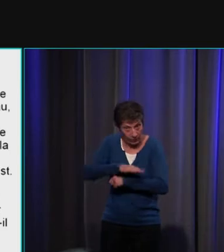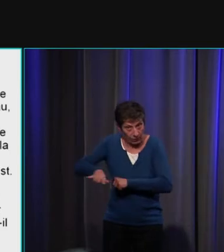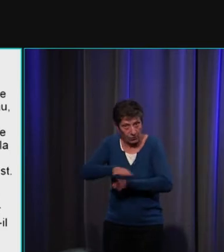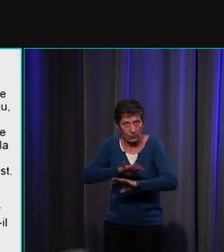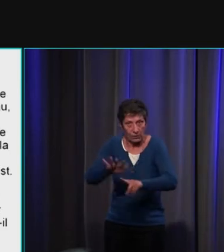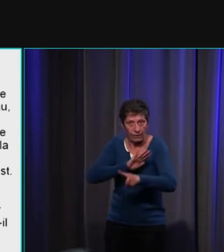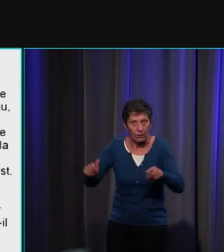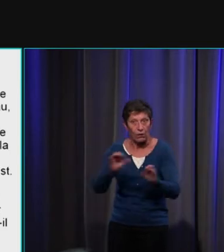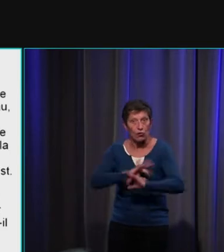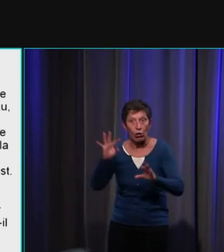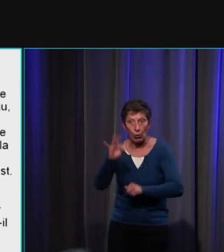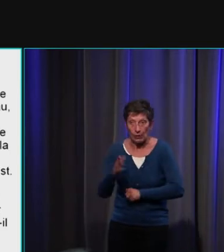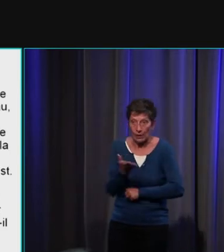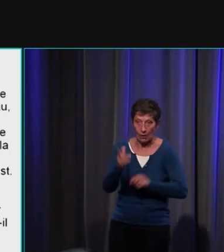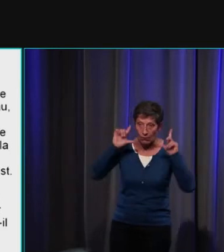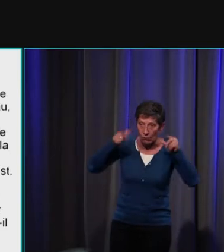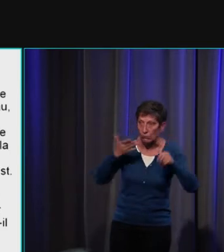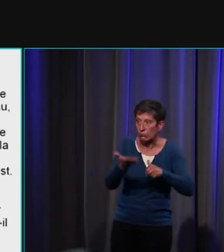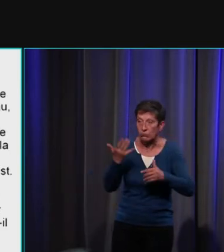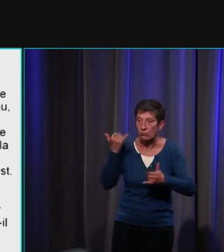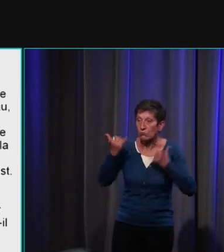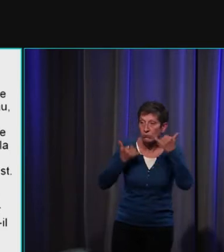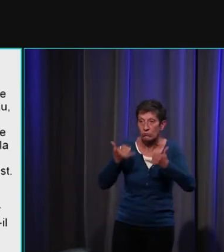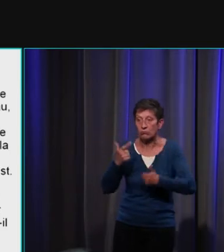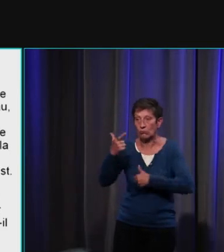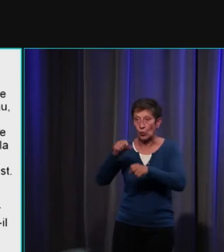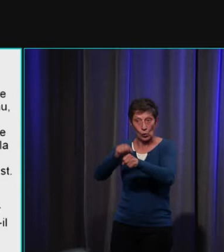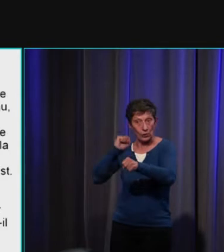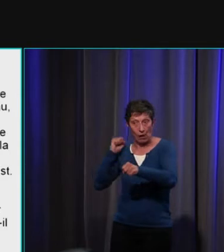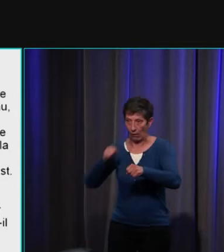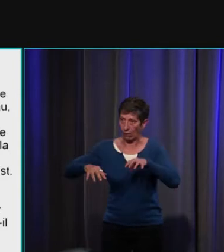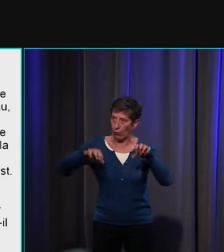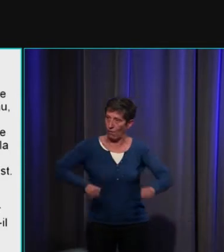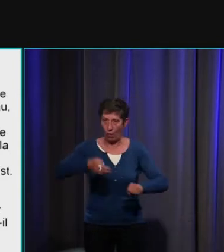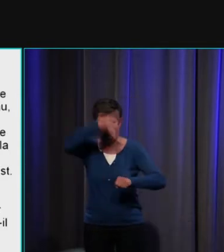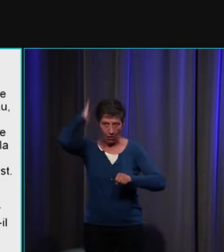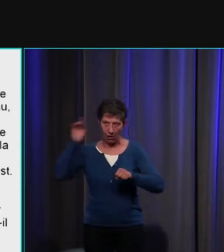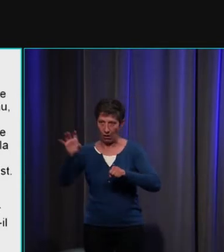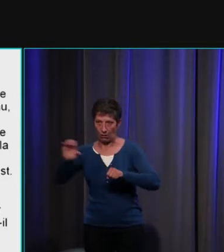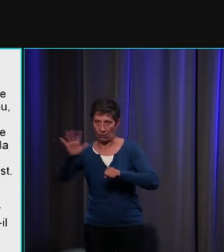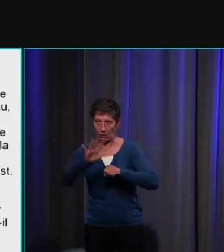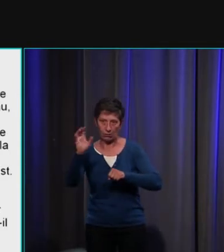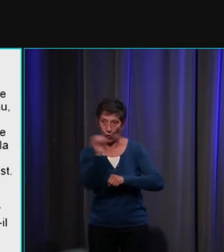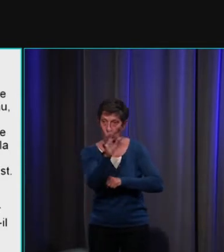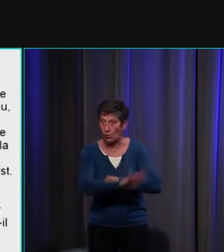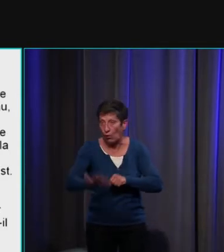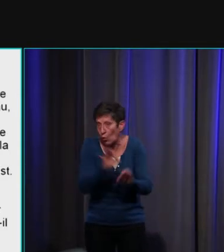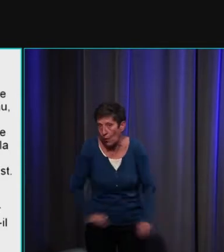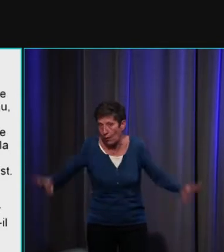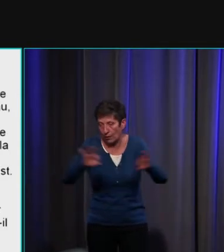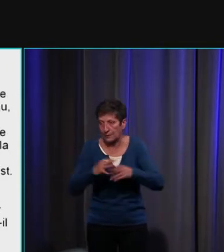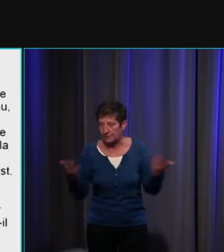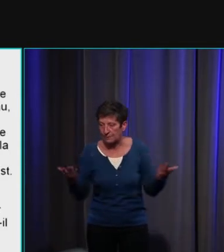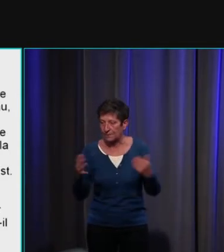templiers il n'y aurait pas eu deux siècles de domination latine en occident ni les hospitaliers nil étonné qu'il ya plusieurs ordres